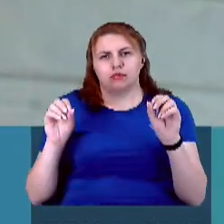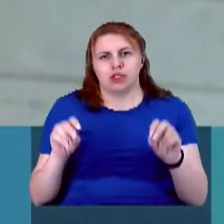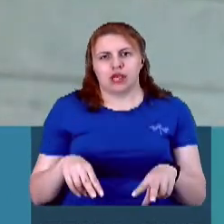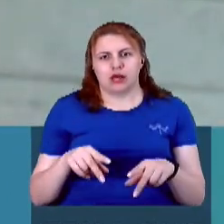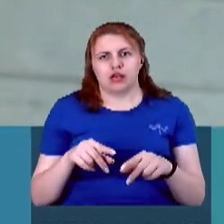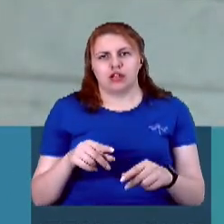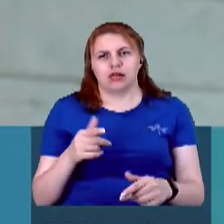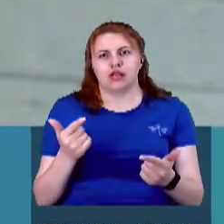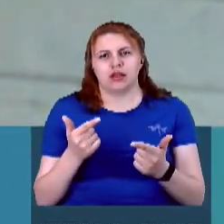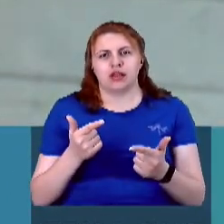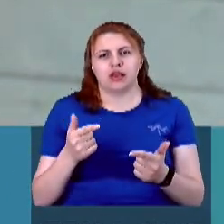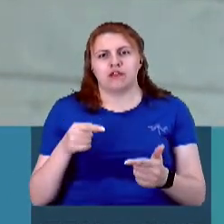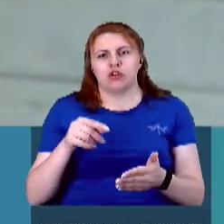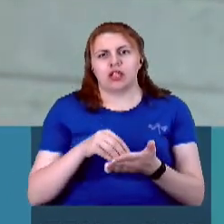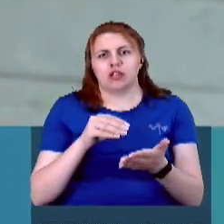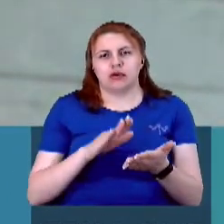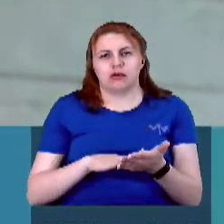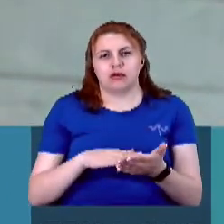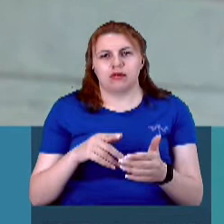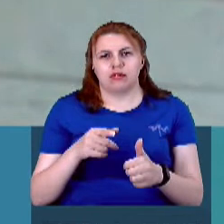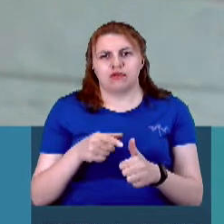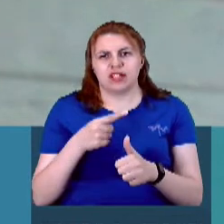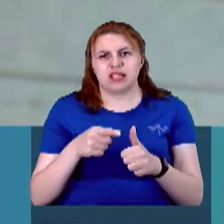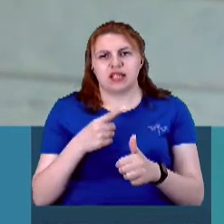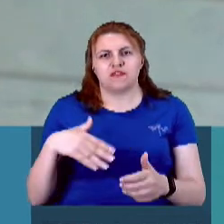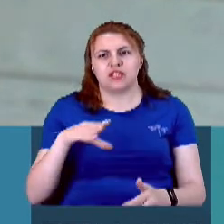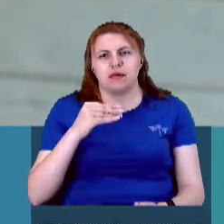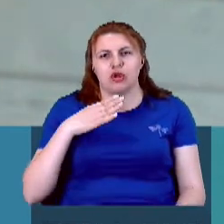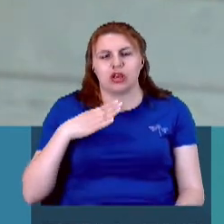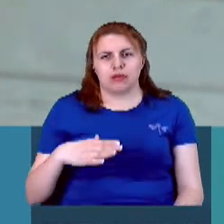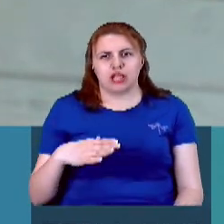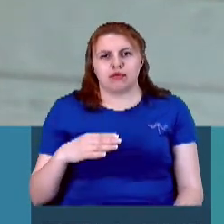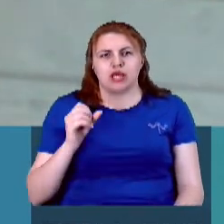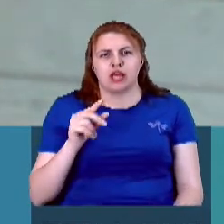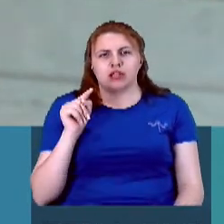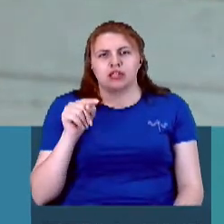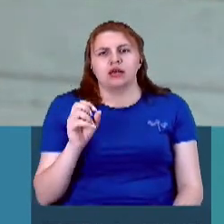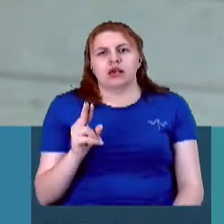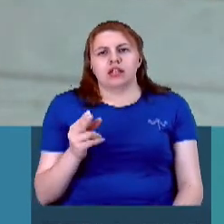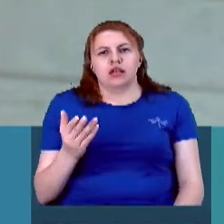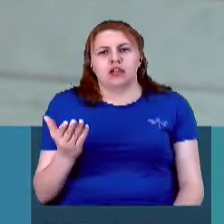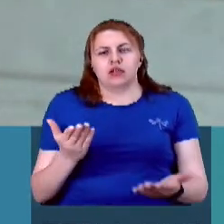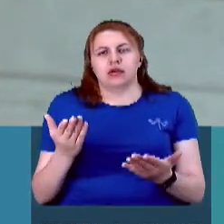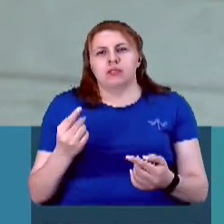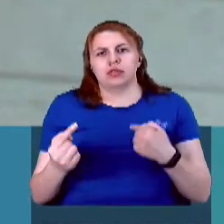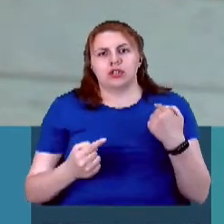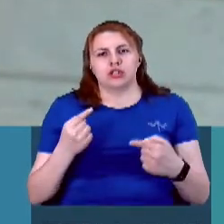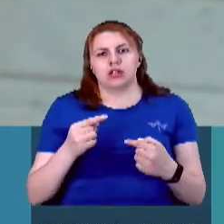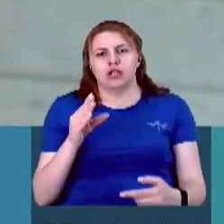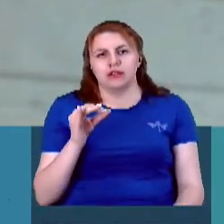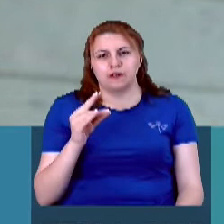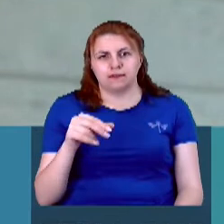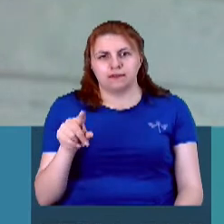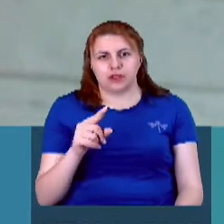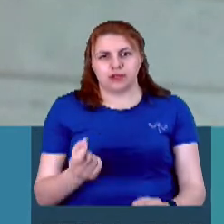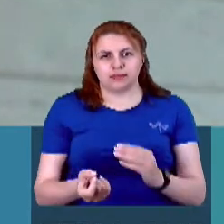визнані потерпілими, а вони всі визнані потерпілими, як ті, які постраждали від воєнних